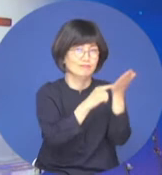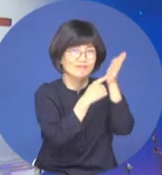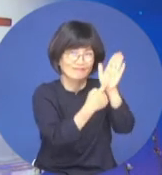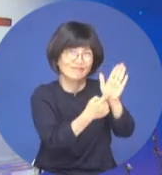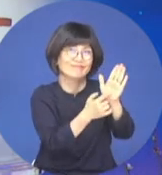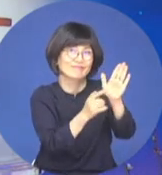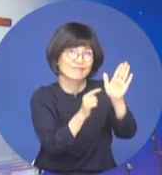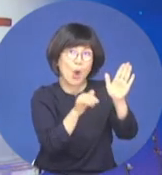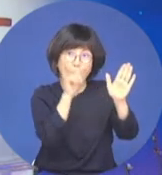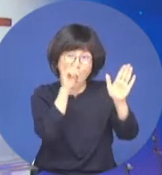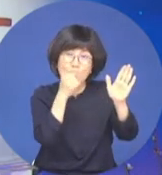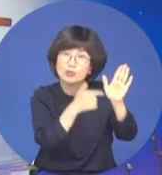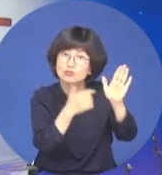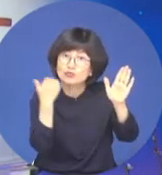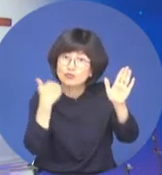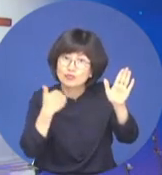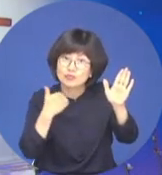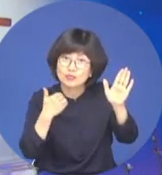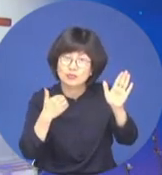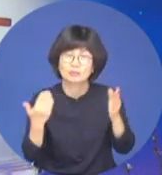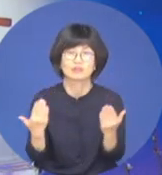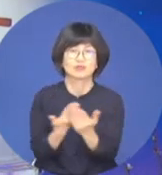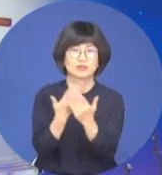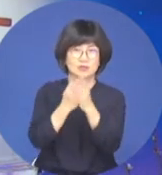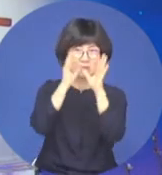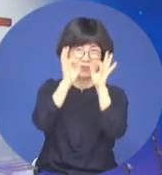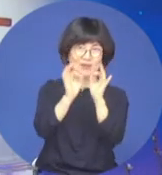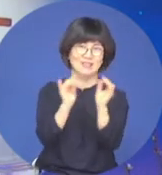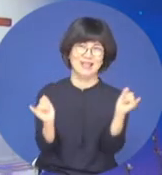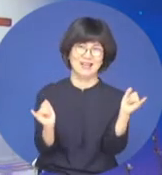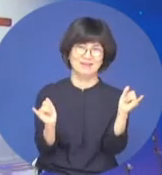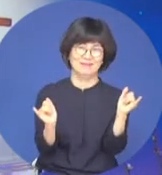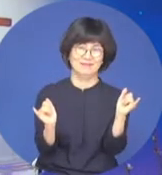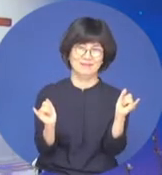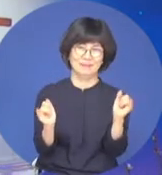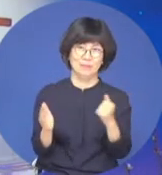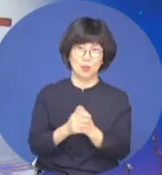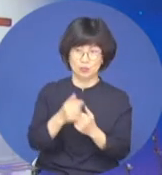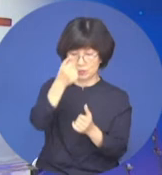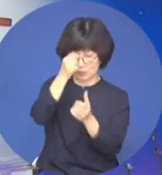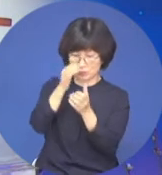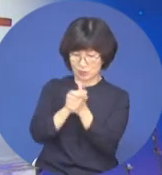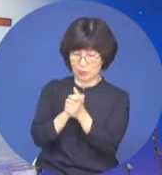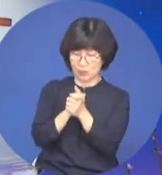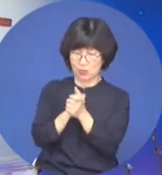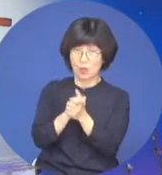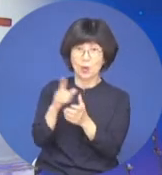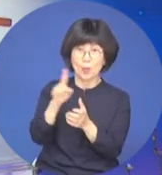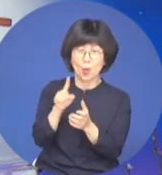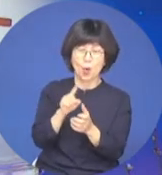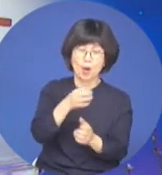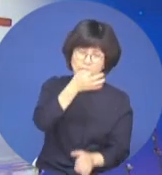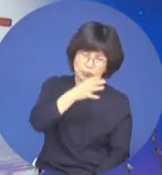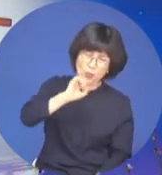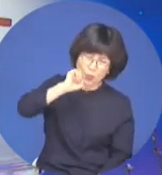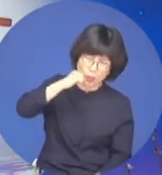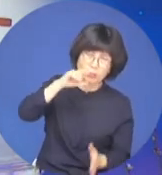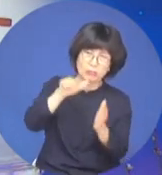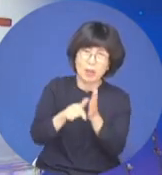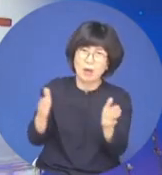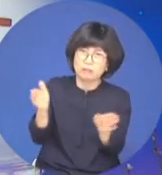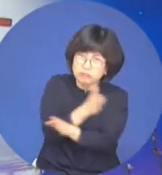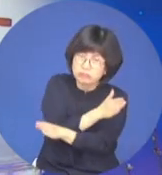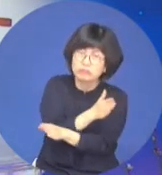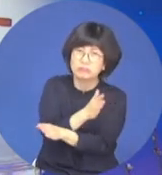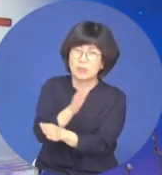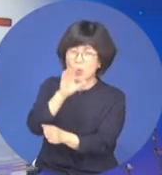부흥을. 그래서 여러분, 우리의 기도의 제목은 힘들 때부터 시작해서 좋을 때까지, 이해가 안 되는